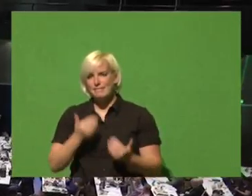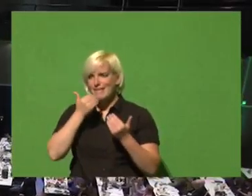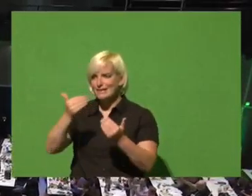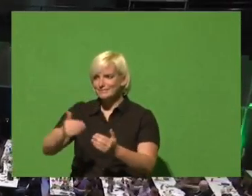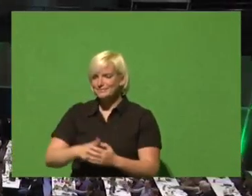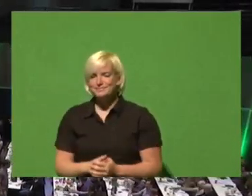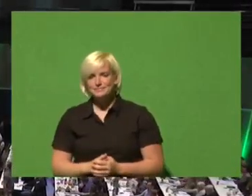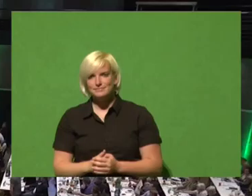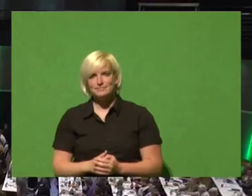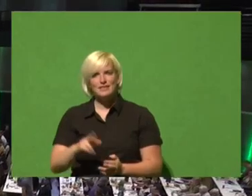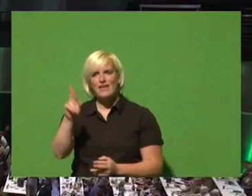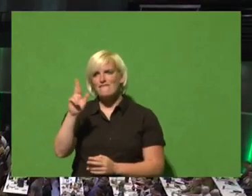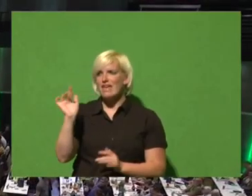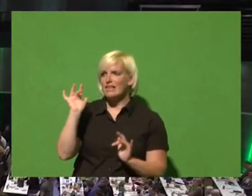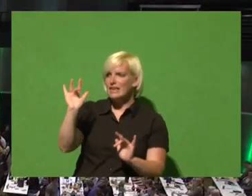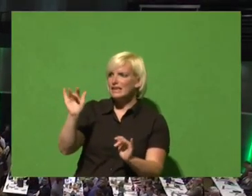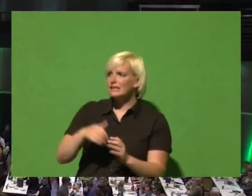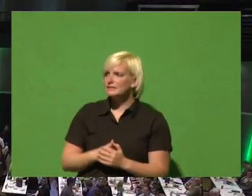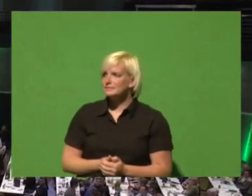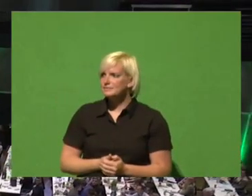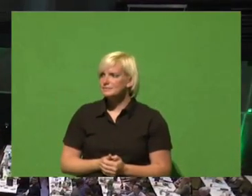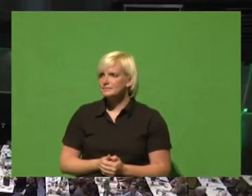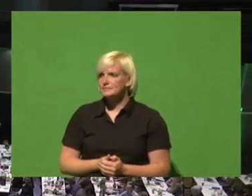Dankeschön. Wer ist gegen diesen Antrag?